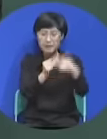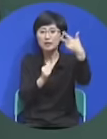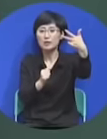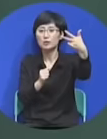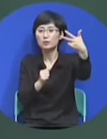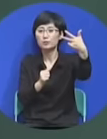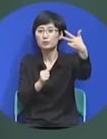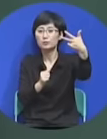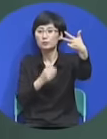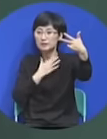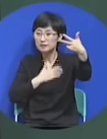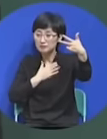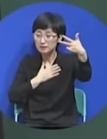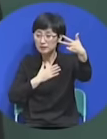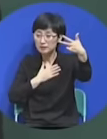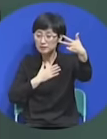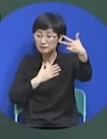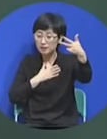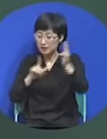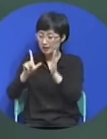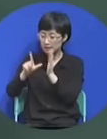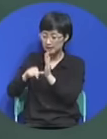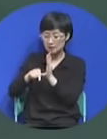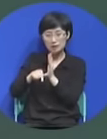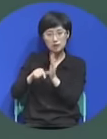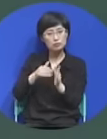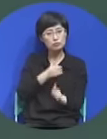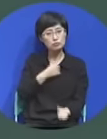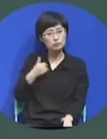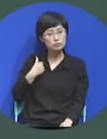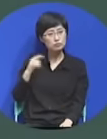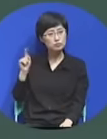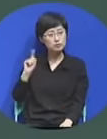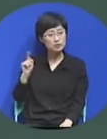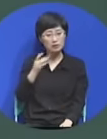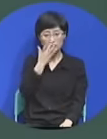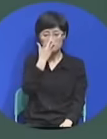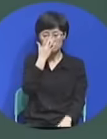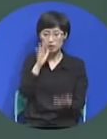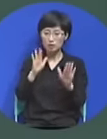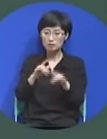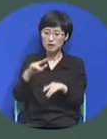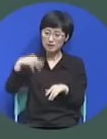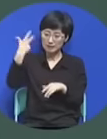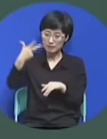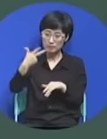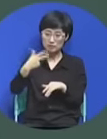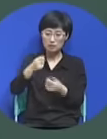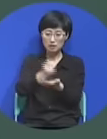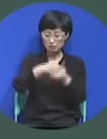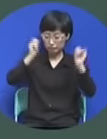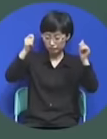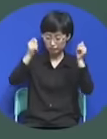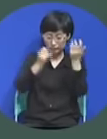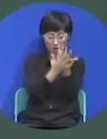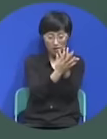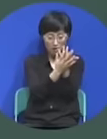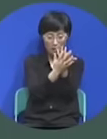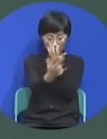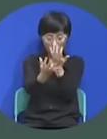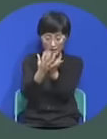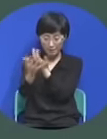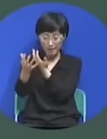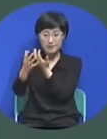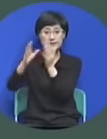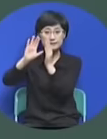所以耶稣的五大教训就是这五个. 그래서 이번엔 시간이 좀 낮으면 이번에 무속인 살릴 수 있는 그 대회에서는 이거